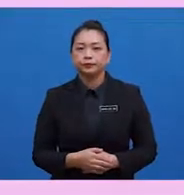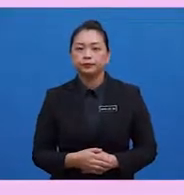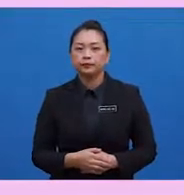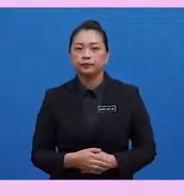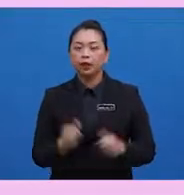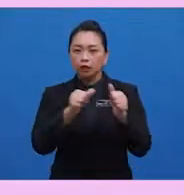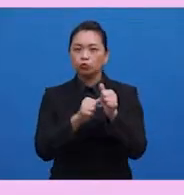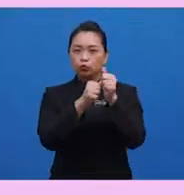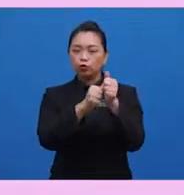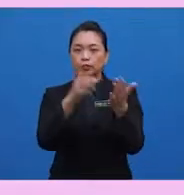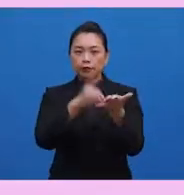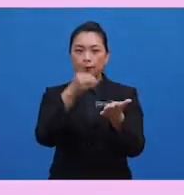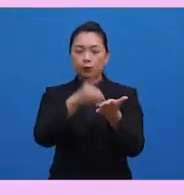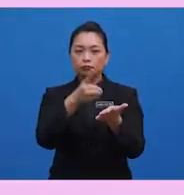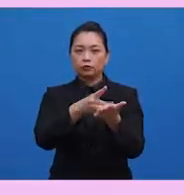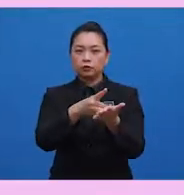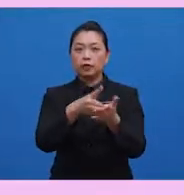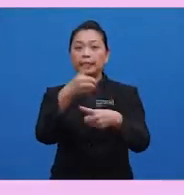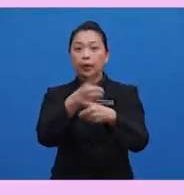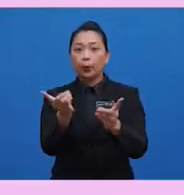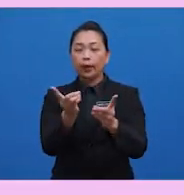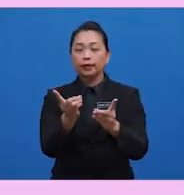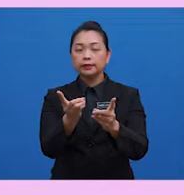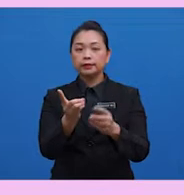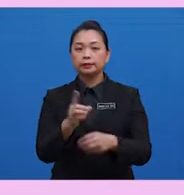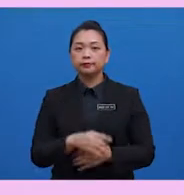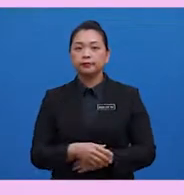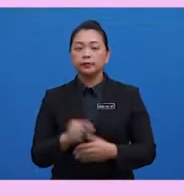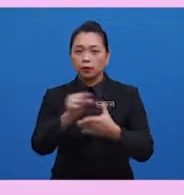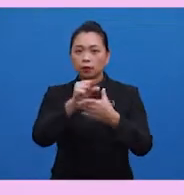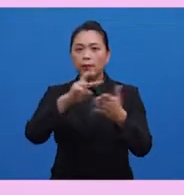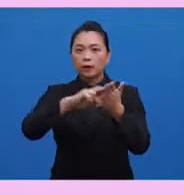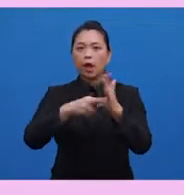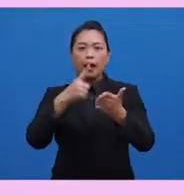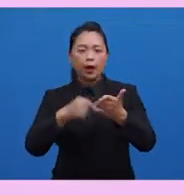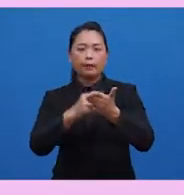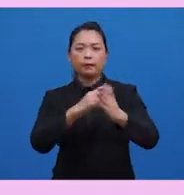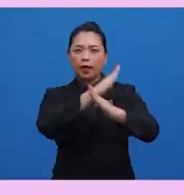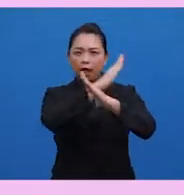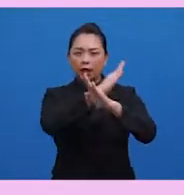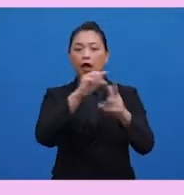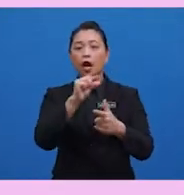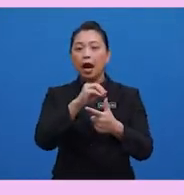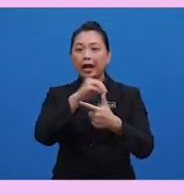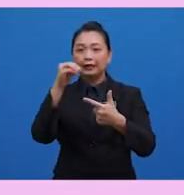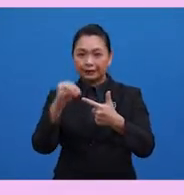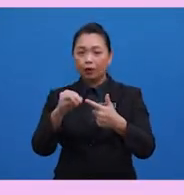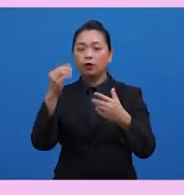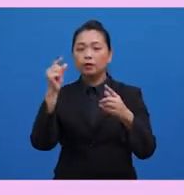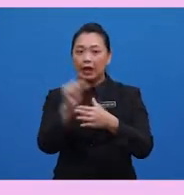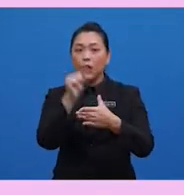Menurut Kamus Dewan Edisi Keempat, gangguan bermaksud apa-apa yang menghalang dan mengganggu,